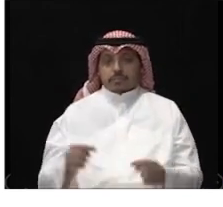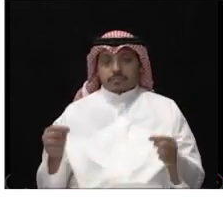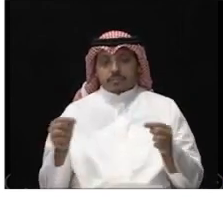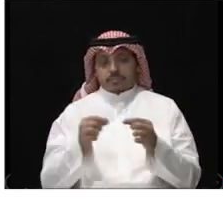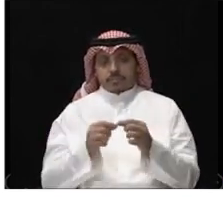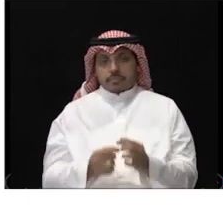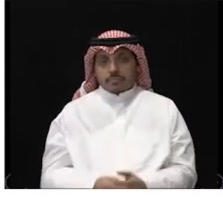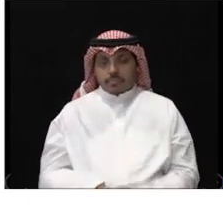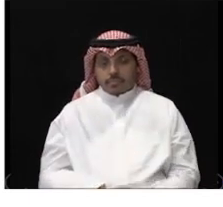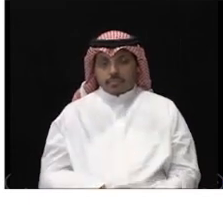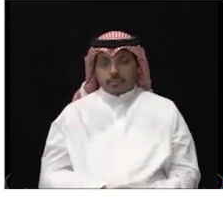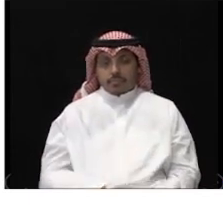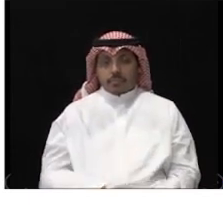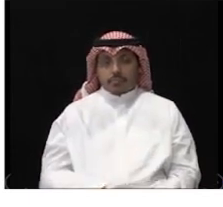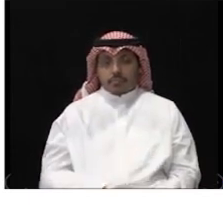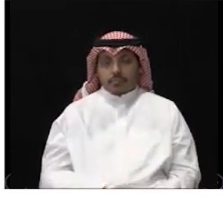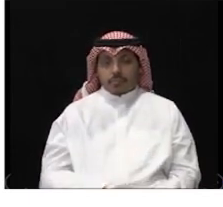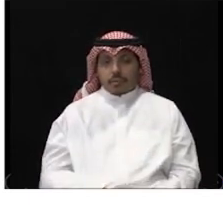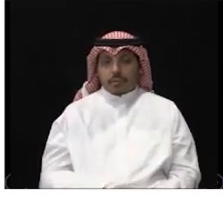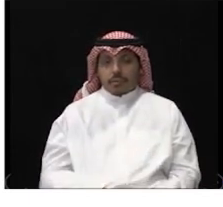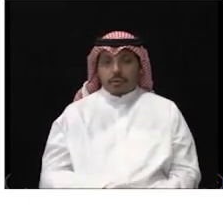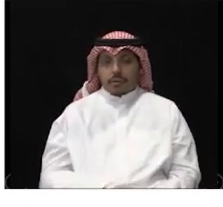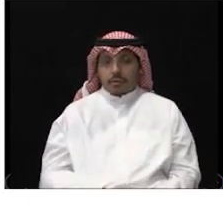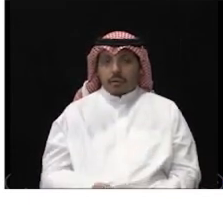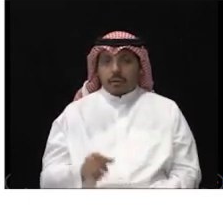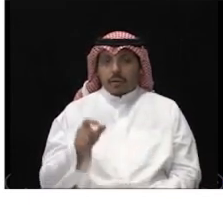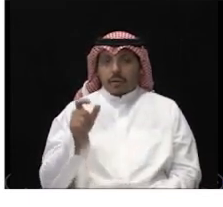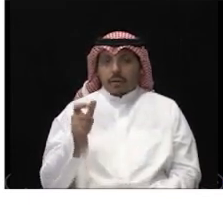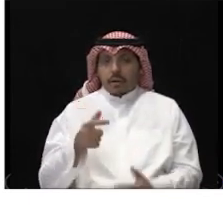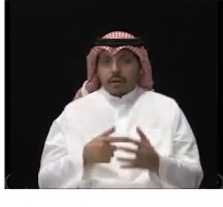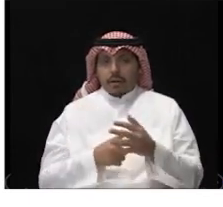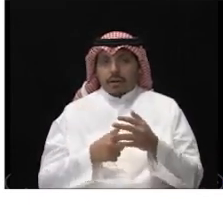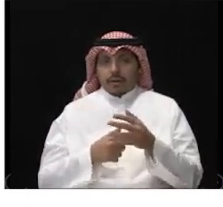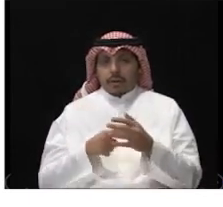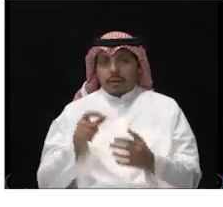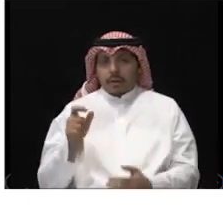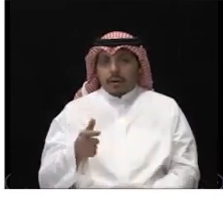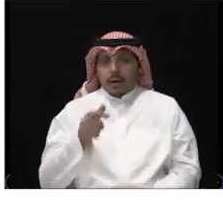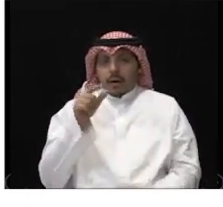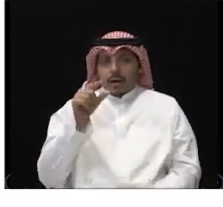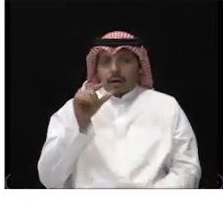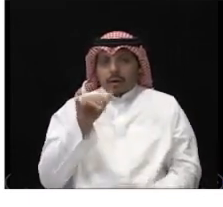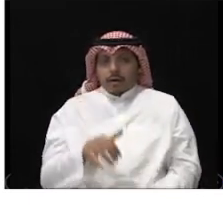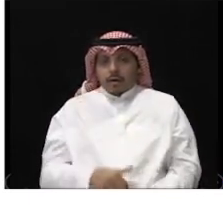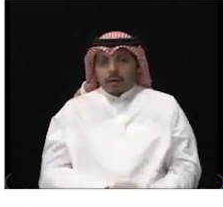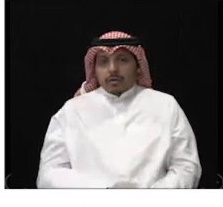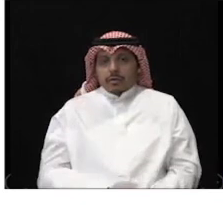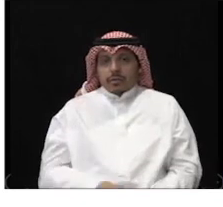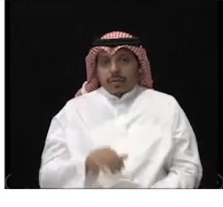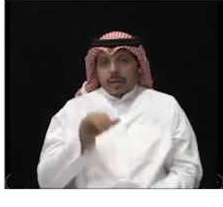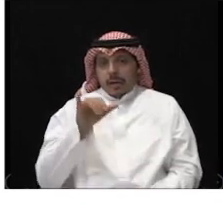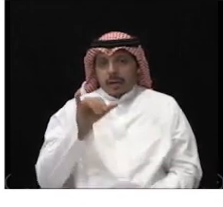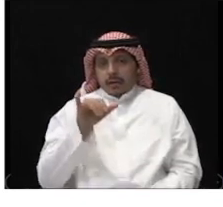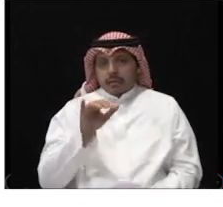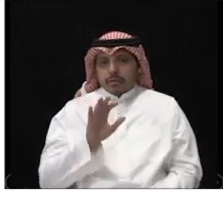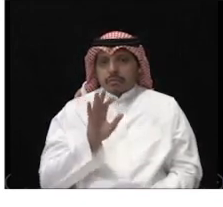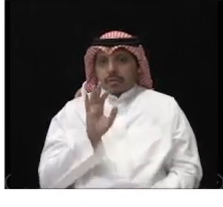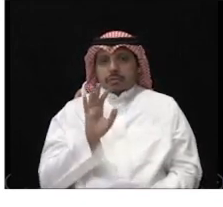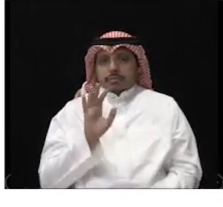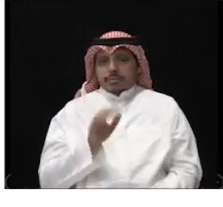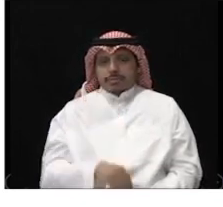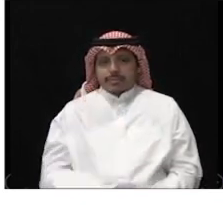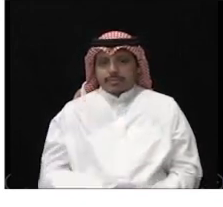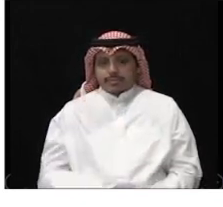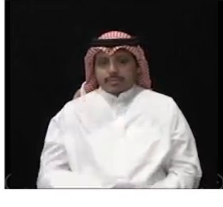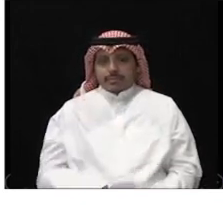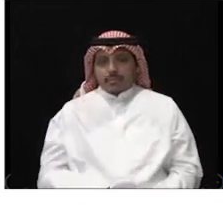لذلك لا نضع لها يد. نادي، الياء ليس لها يد لأنها في آخر الكلمة.